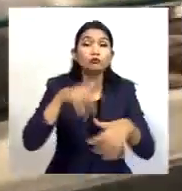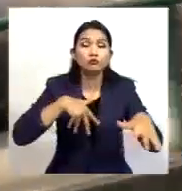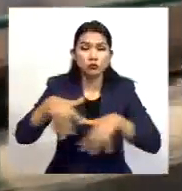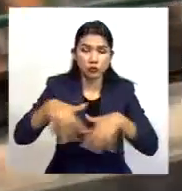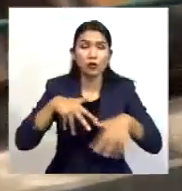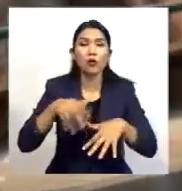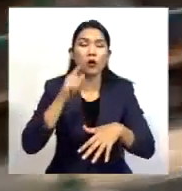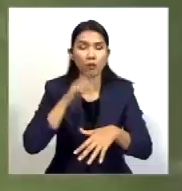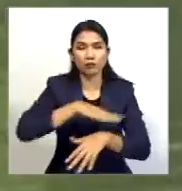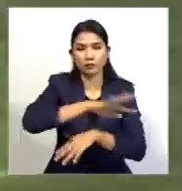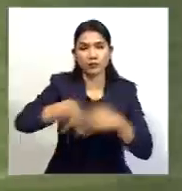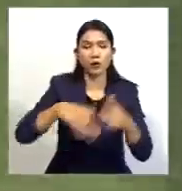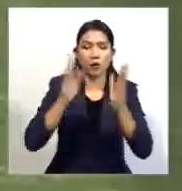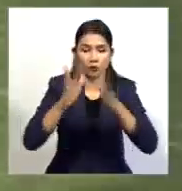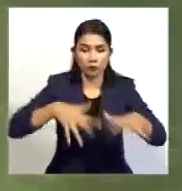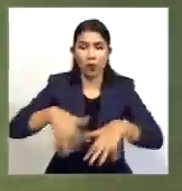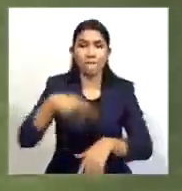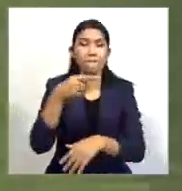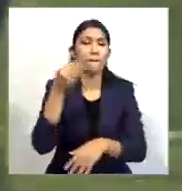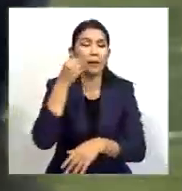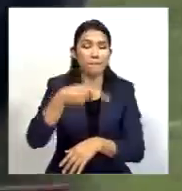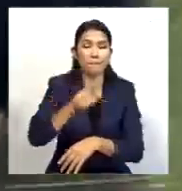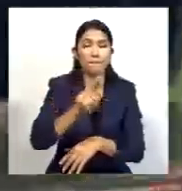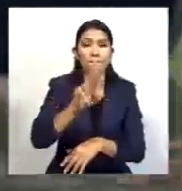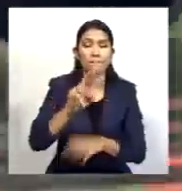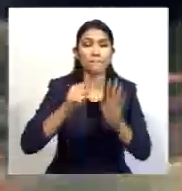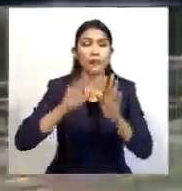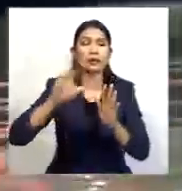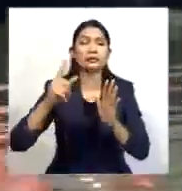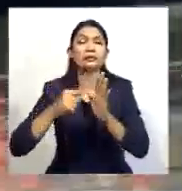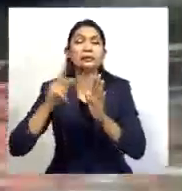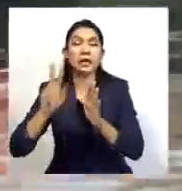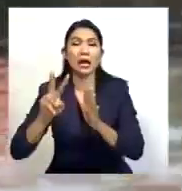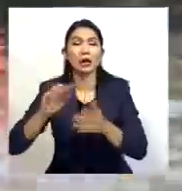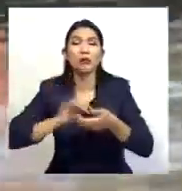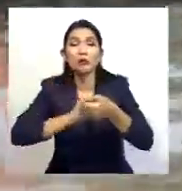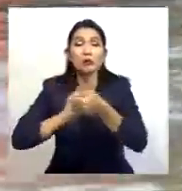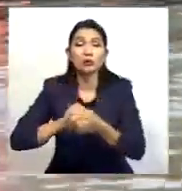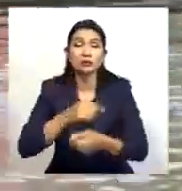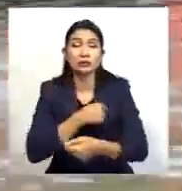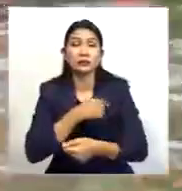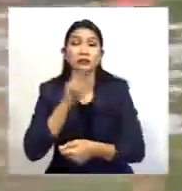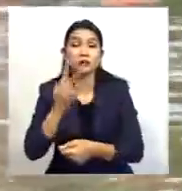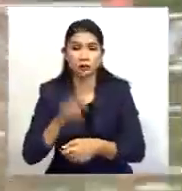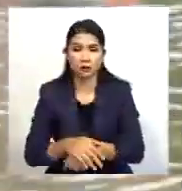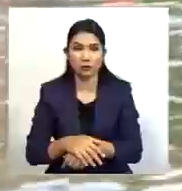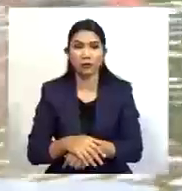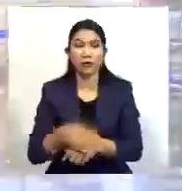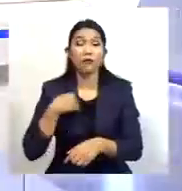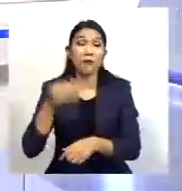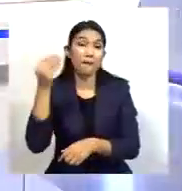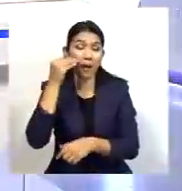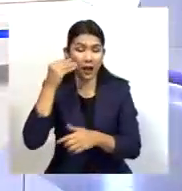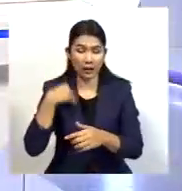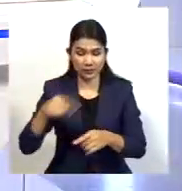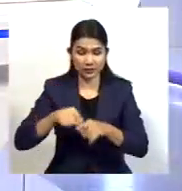ประชาร่วมใจ2ด้วยครับคือบ้านเรือนเก่าเนี่ยปลูกสร้างไว้แล้วถ้าเกิดคุณนั่งเรือเนี่ยคุณก็จะเห็